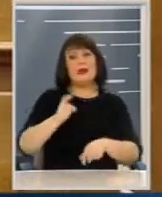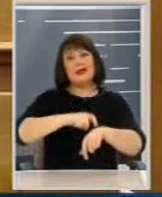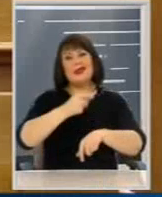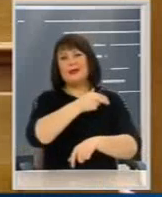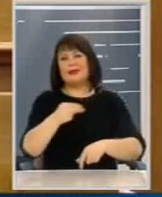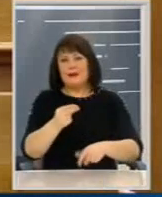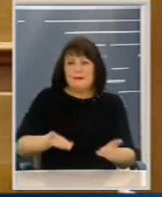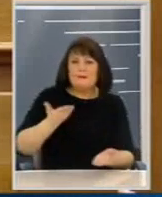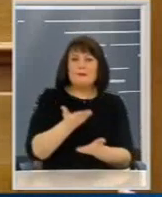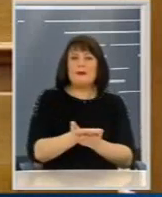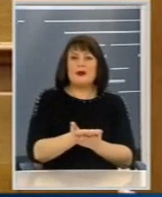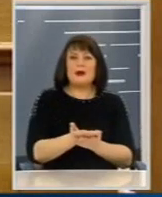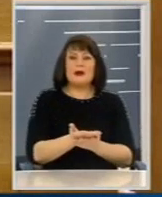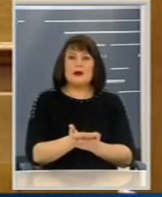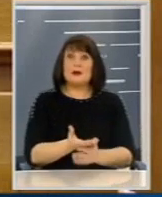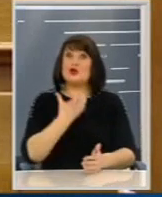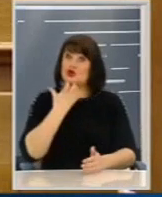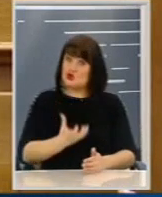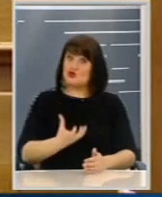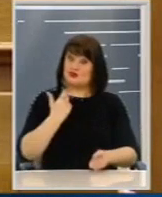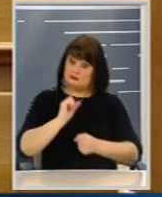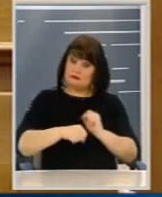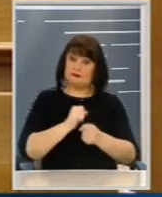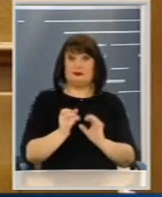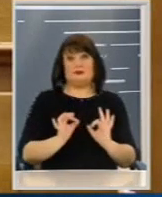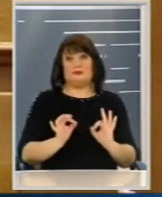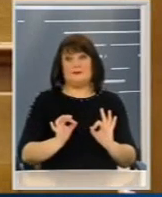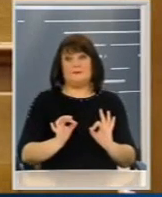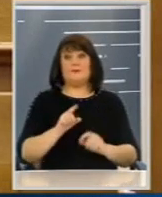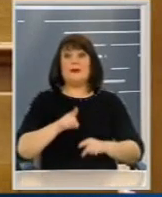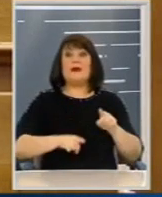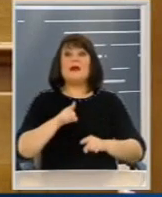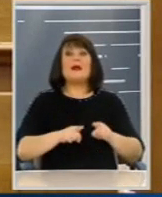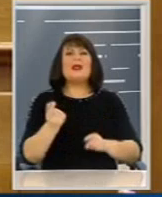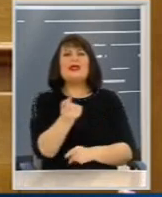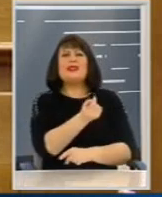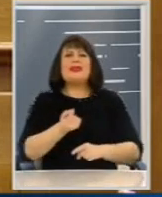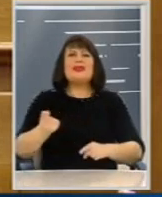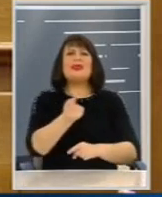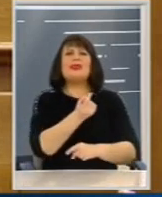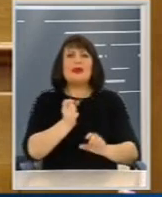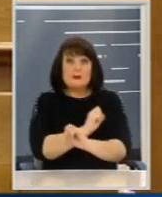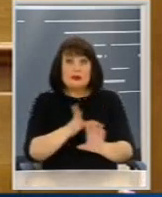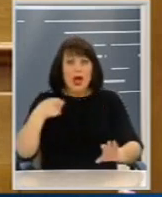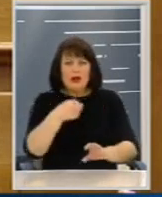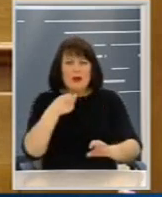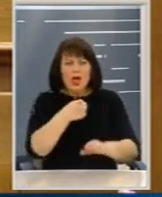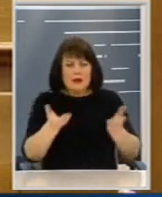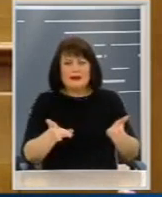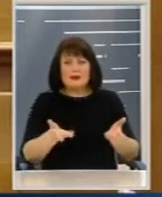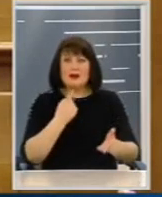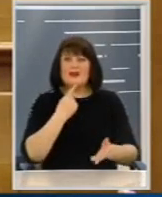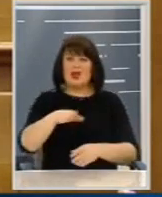την πολύ σοβαρή προσπάθεια τελευταίων ημερών κάποιων δελτίων ειδήσεων να το φέρουν στην επικαιρότητα, δεν το